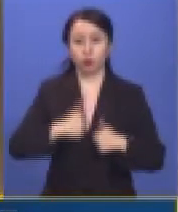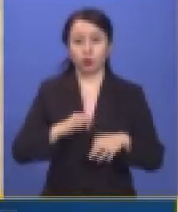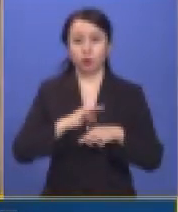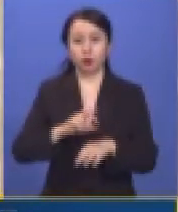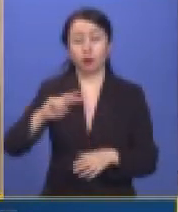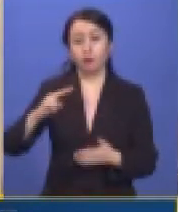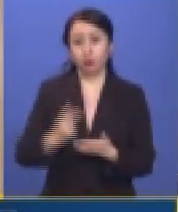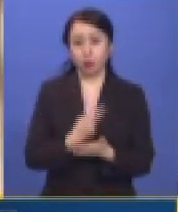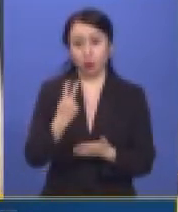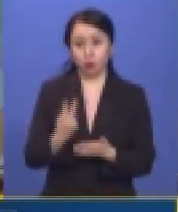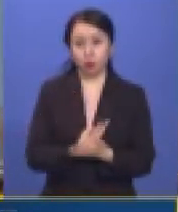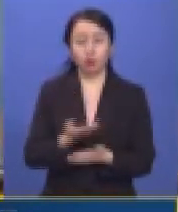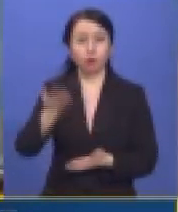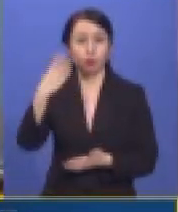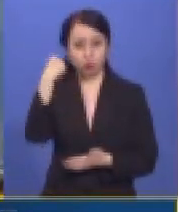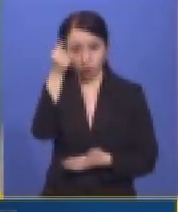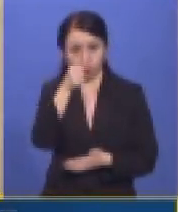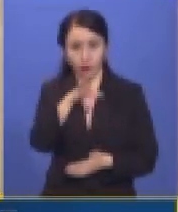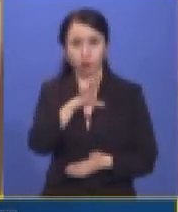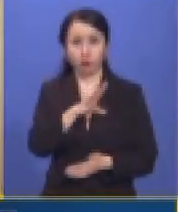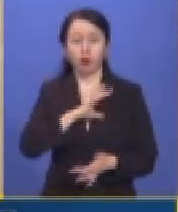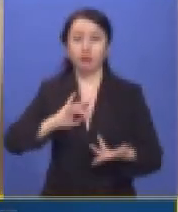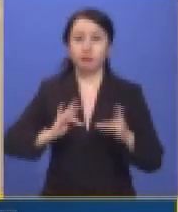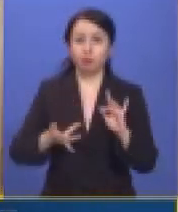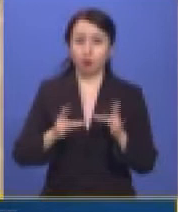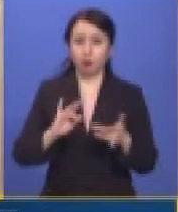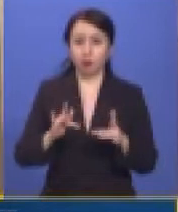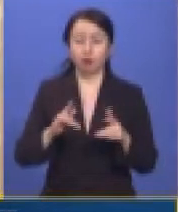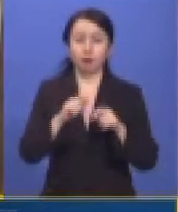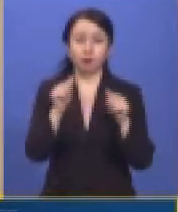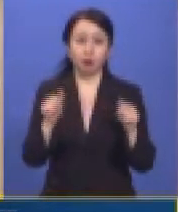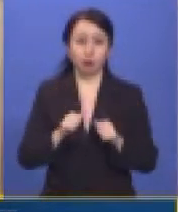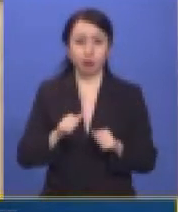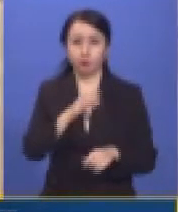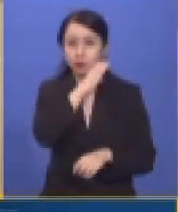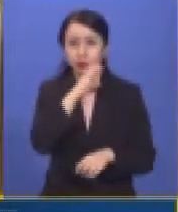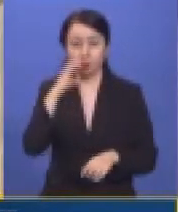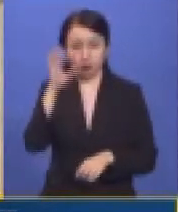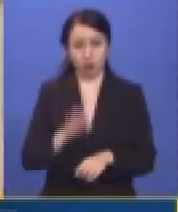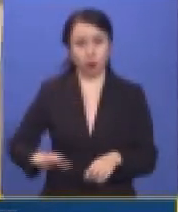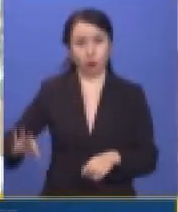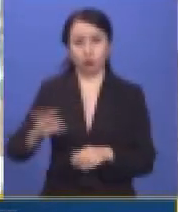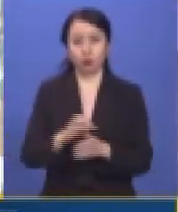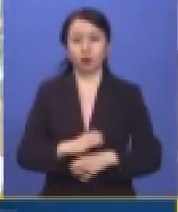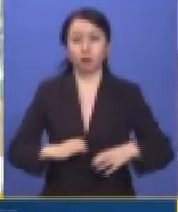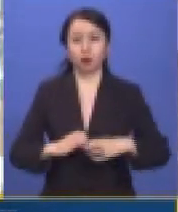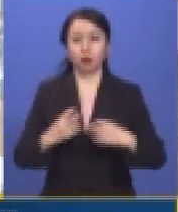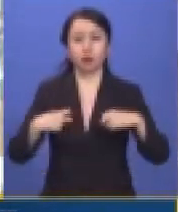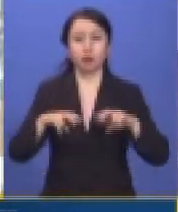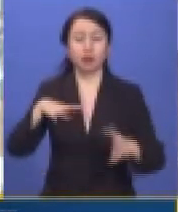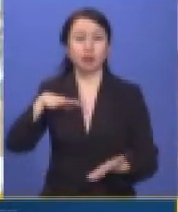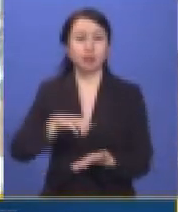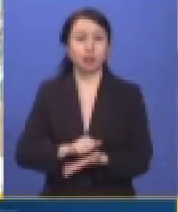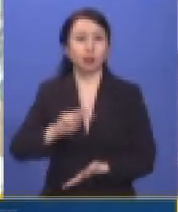второй раз в связи с пандемией. В прошлом году он проходил в онлайн-формате. Команда Северо-Казахстанской области, состоящая из районных специалистов, заняла